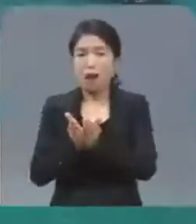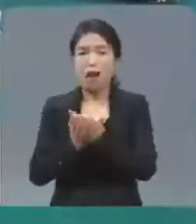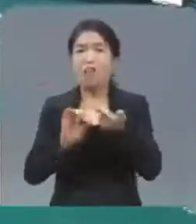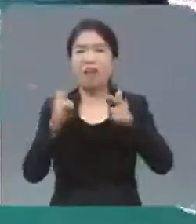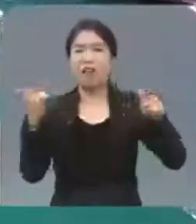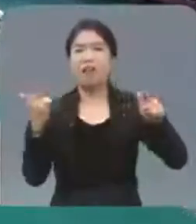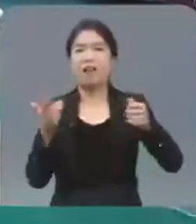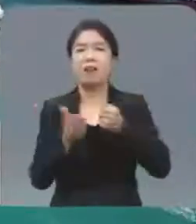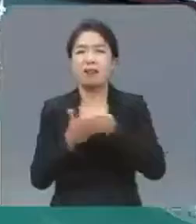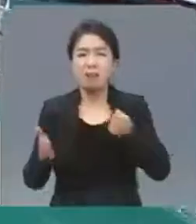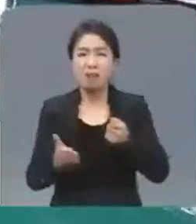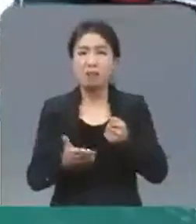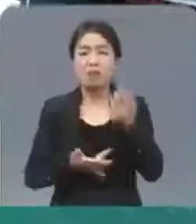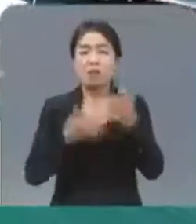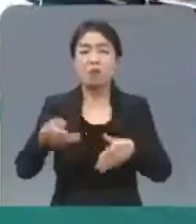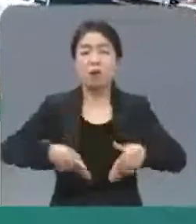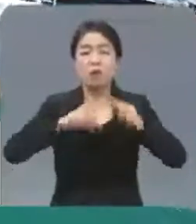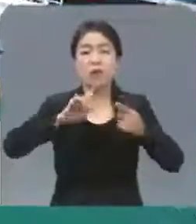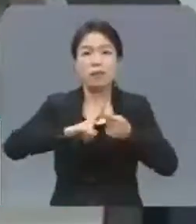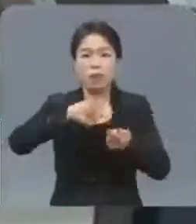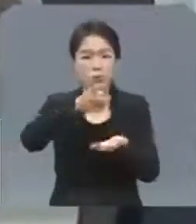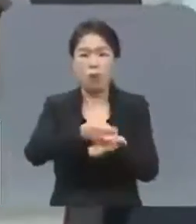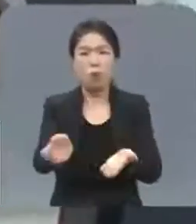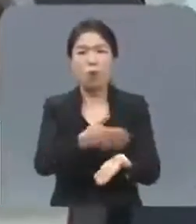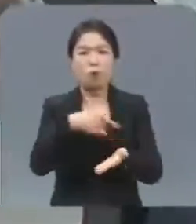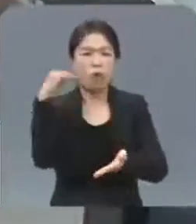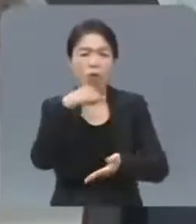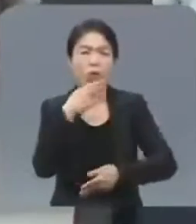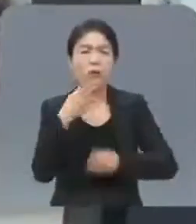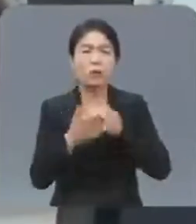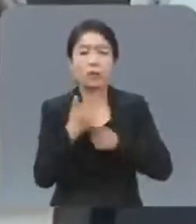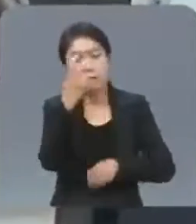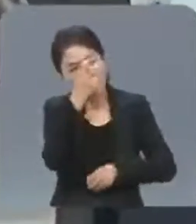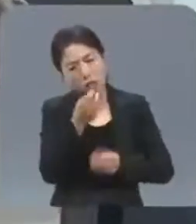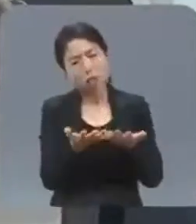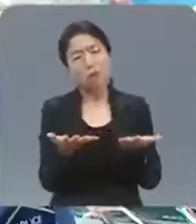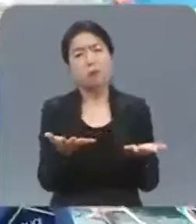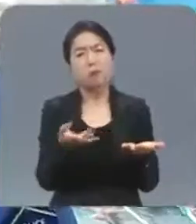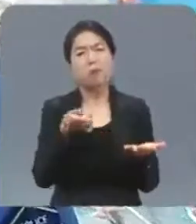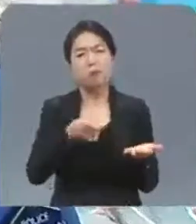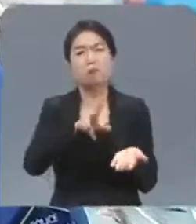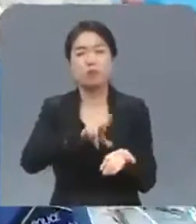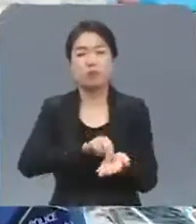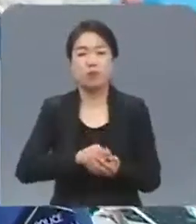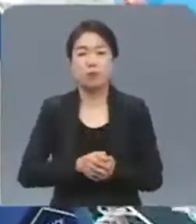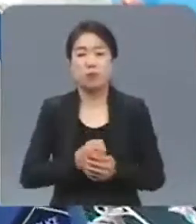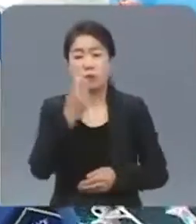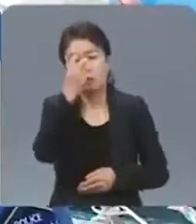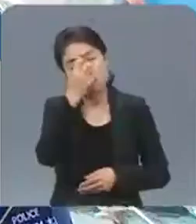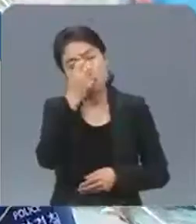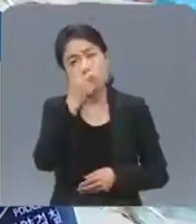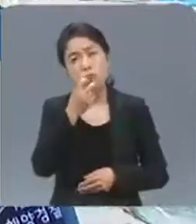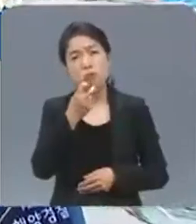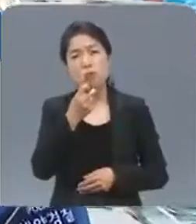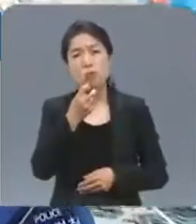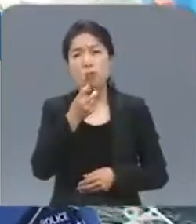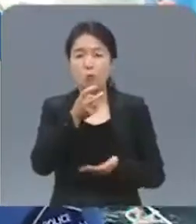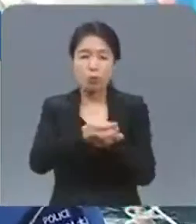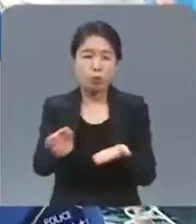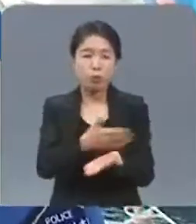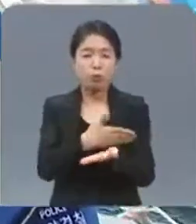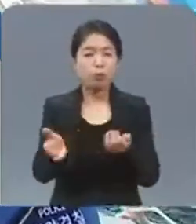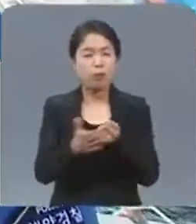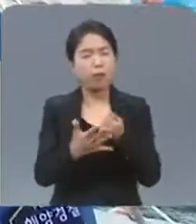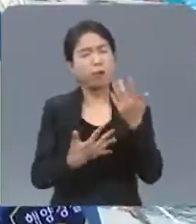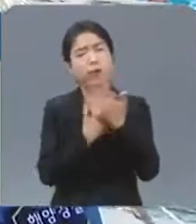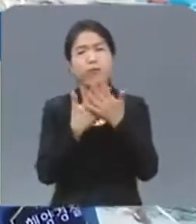않아 소방시설에 대한 의무가 없다 보니 단속 근거가 마땅치 않습니다. 단속하기도 좀 애매한 사각지대에